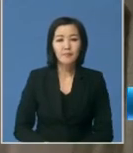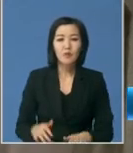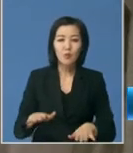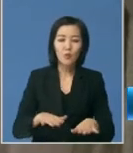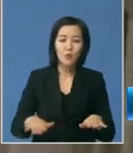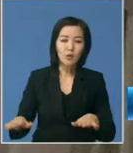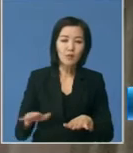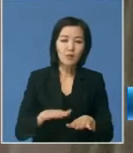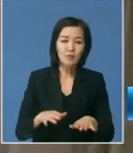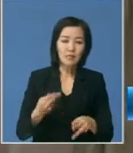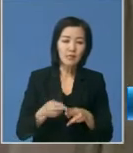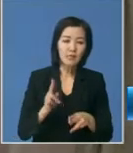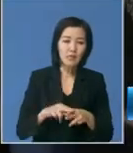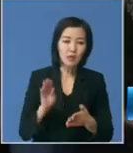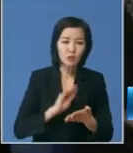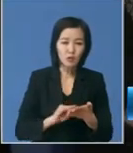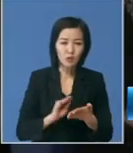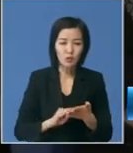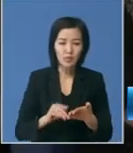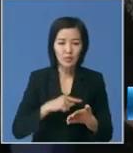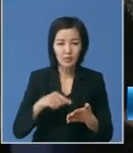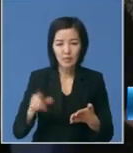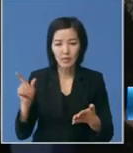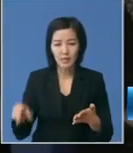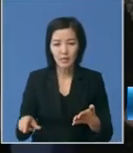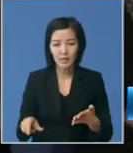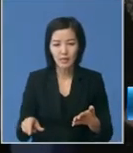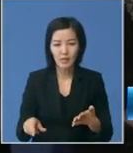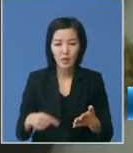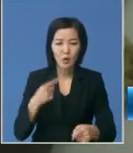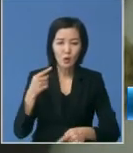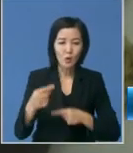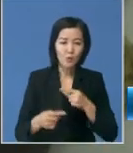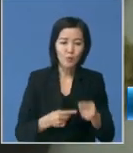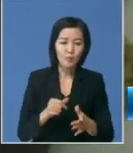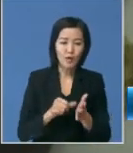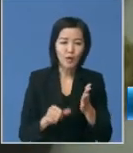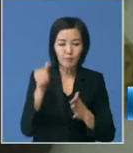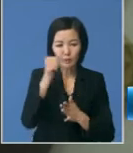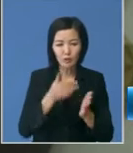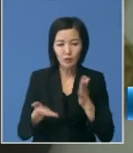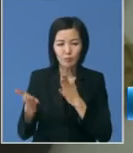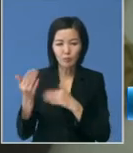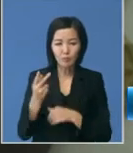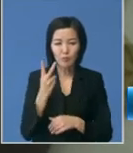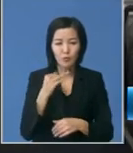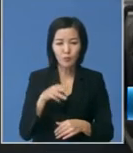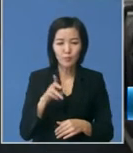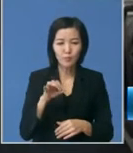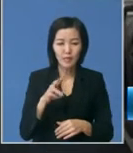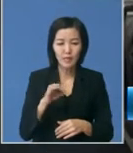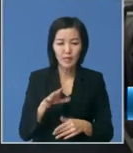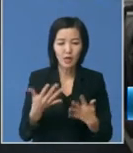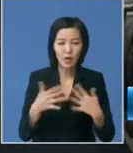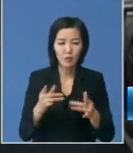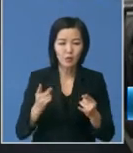Өңіріміздің өз өр азаматы Нүсіпбай Әбдірахым Сүйінбай Жамбыл Үмбетәлі елінің ұрпағы. Осыдан 60 жыл бұрын Үмбетәлі ауылында туған. Киелі өлкеде